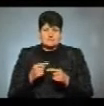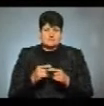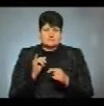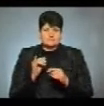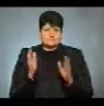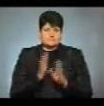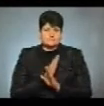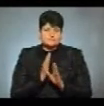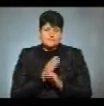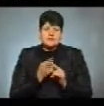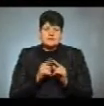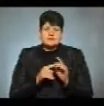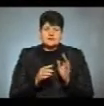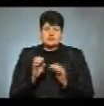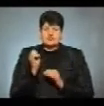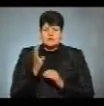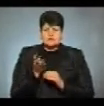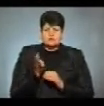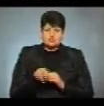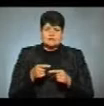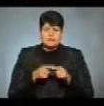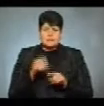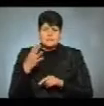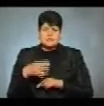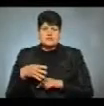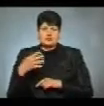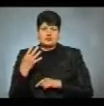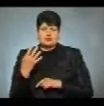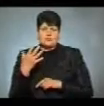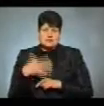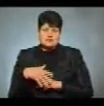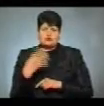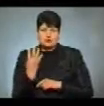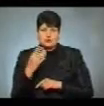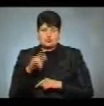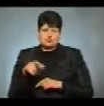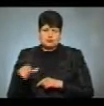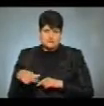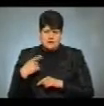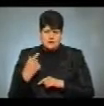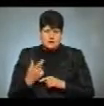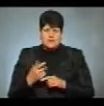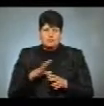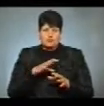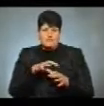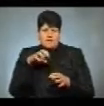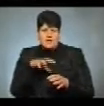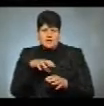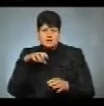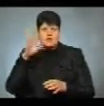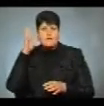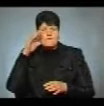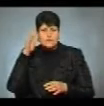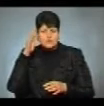Це 14 одиниць техніки та 54 чоловіка особового складу. Було проведено викачку води з